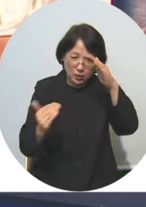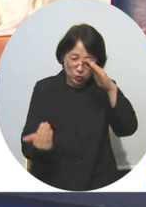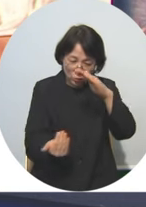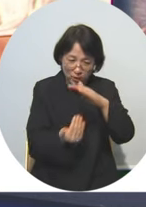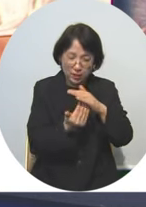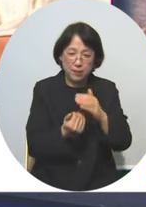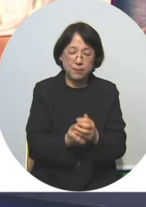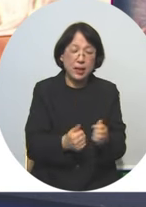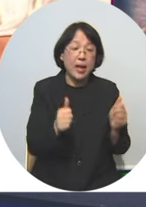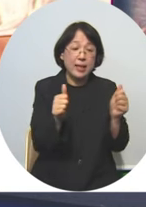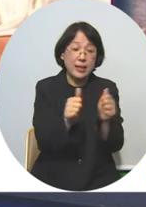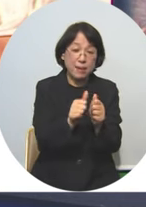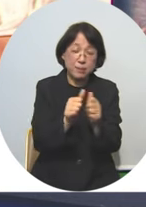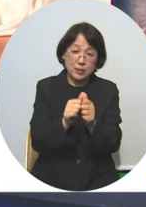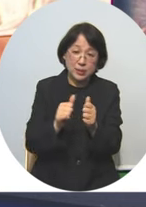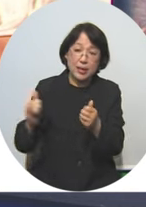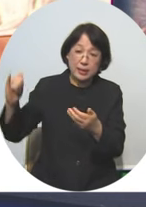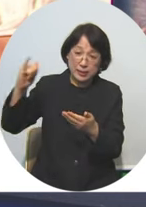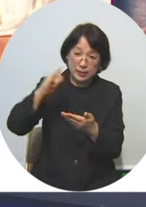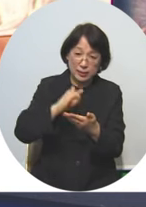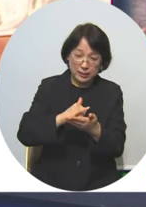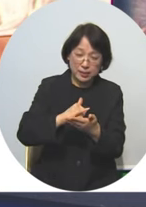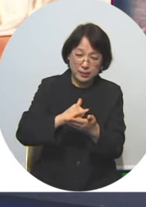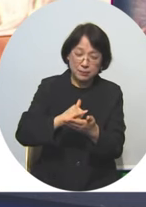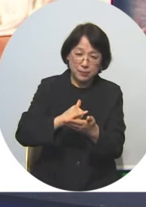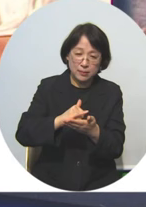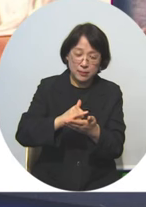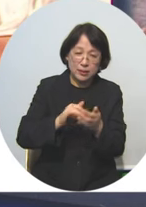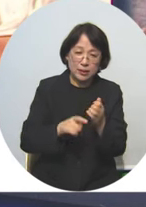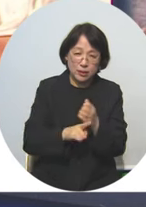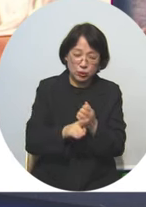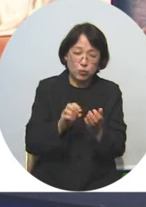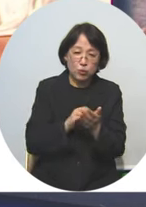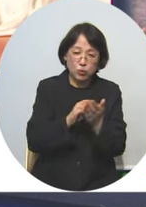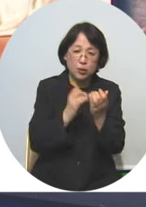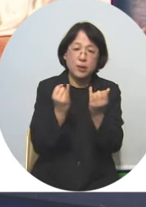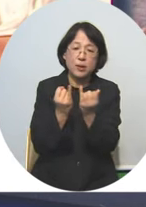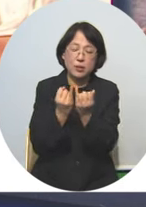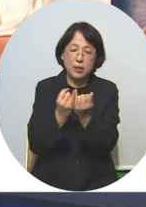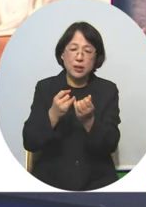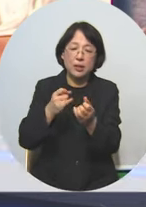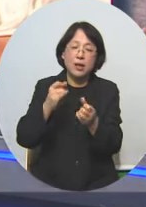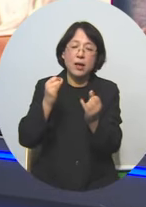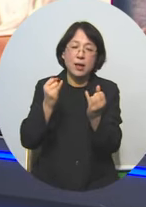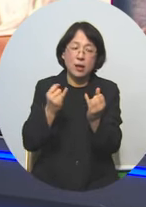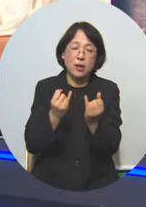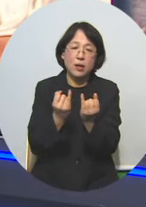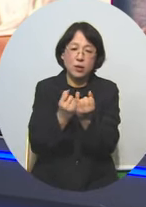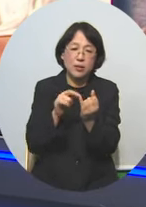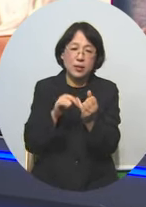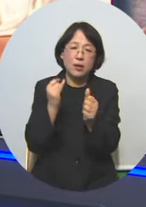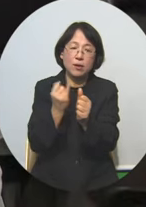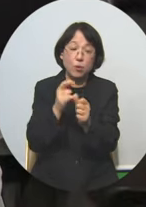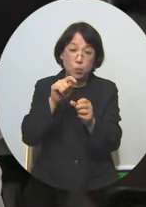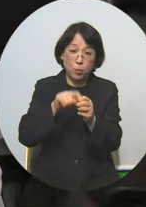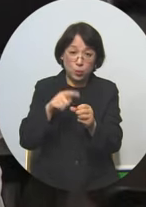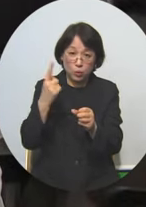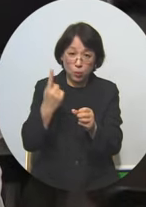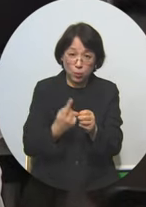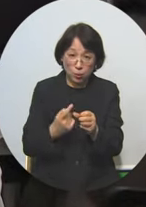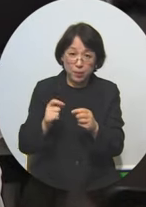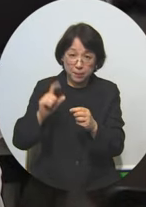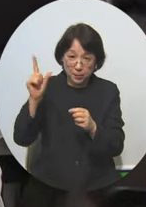취업, 여성은 결혼 이민으로 온 경우가 가장 많았는데요. 자세한 내용 김유리 기자가 전해드립니다.